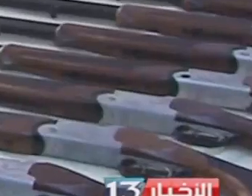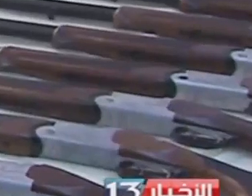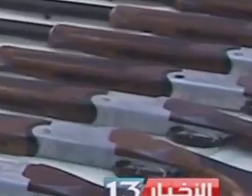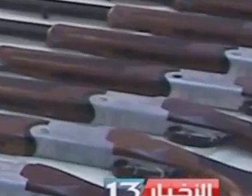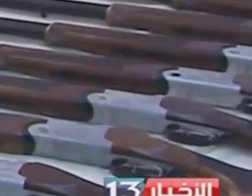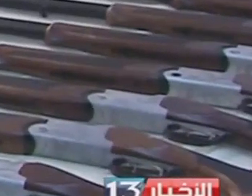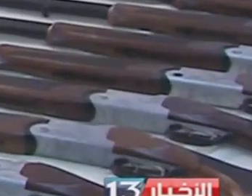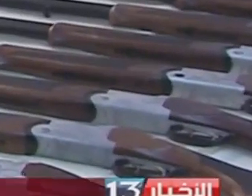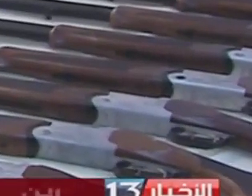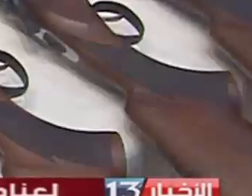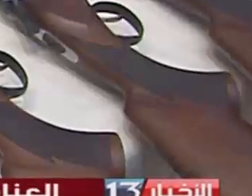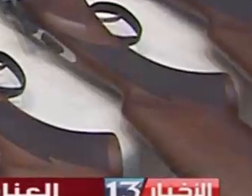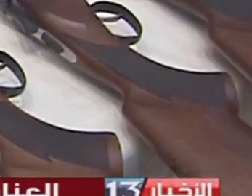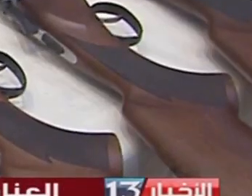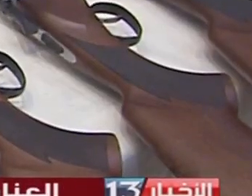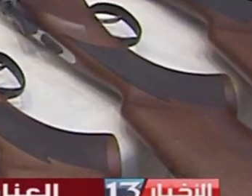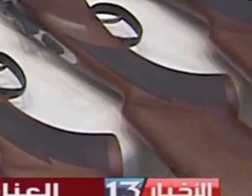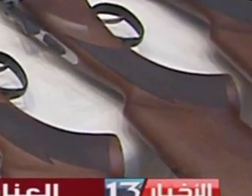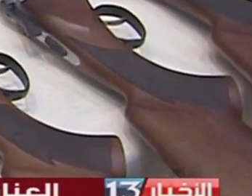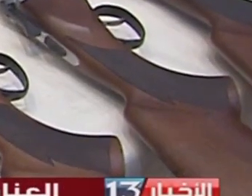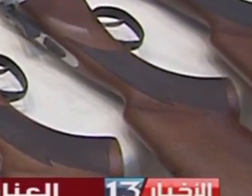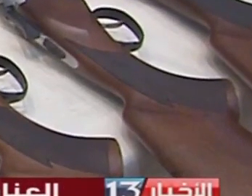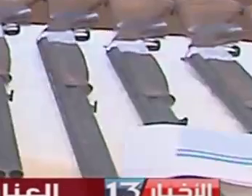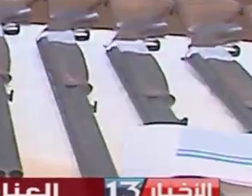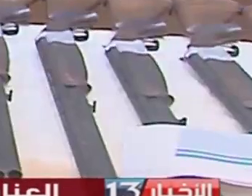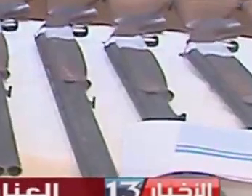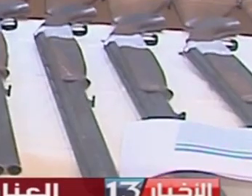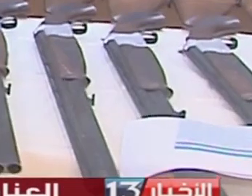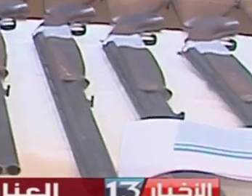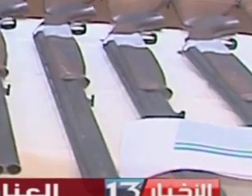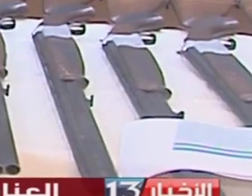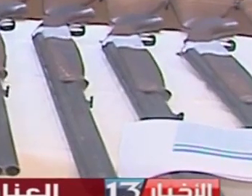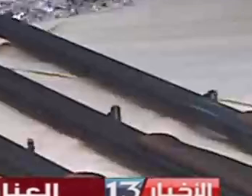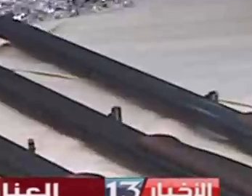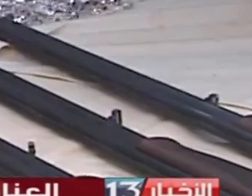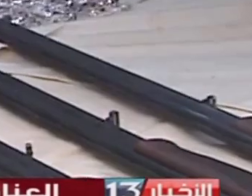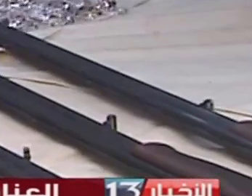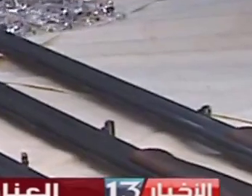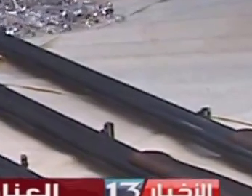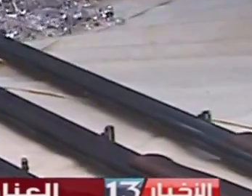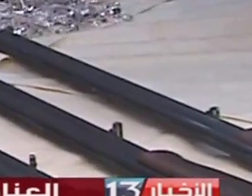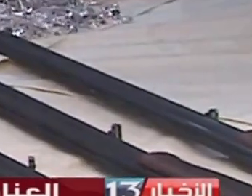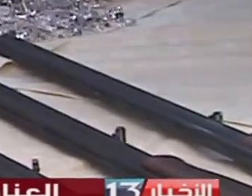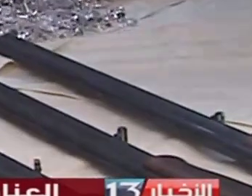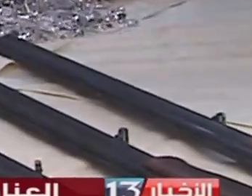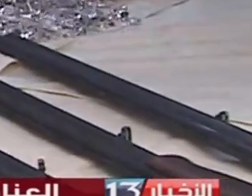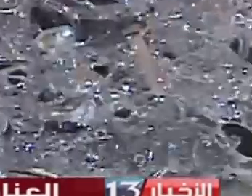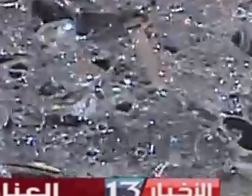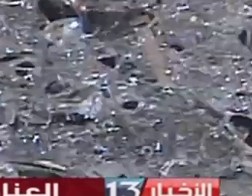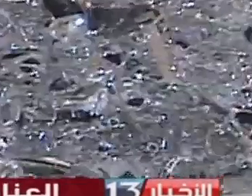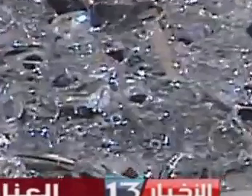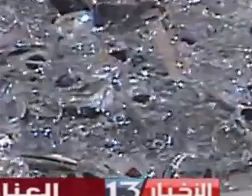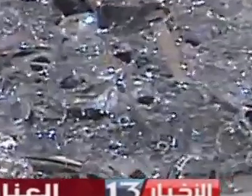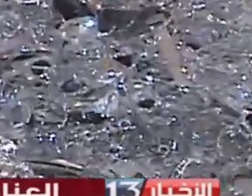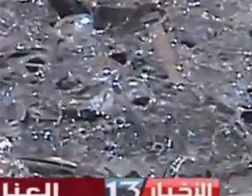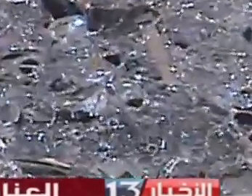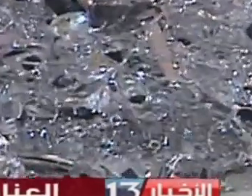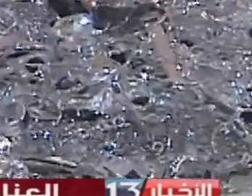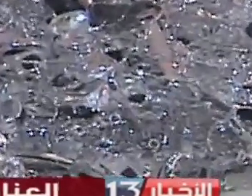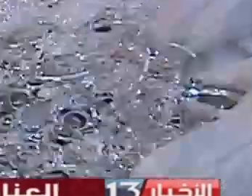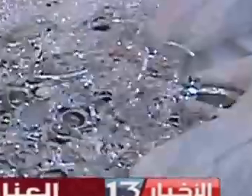الديوانه التونسيه تعلن احباط واحده من اكبر عمليات التهريب لبنادق الصيد واكثر من مائه كيلوغرام من